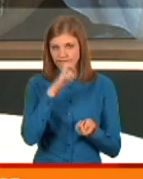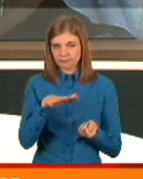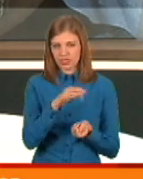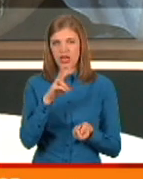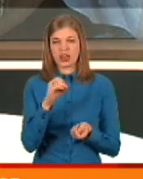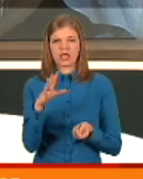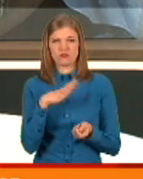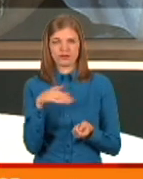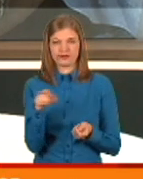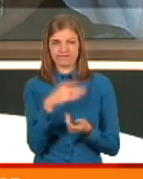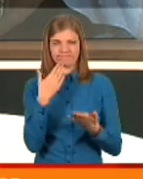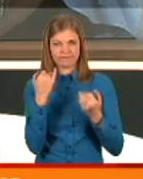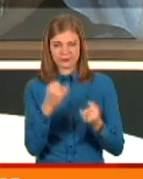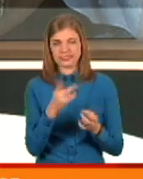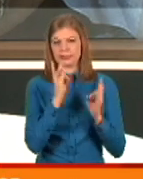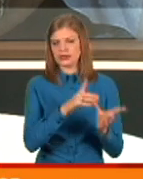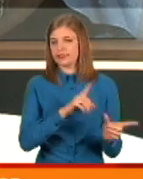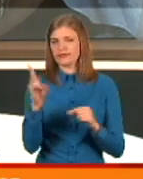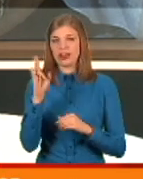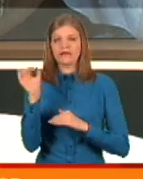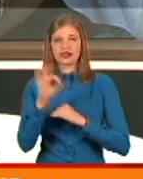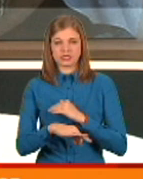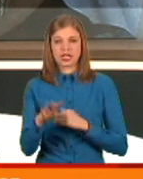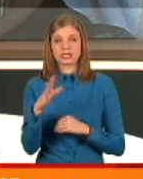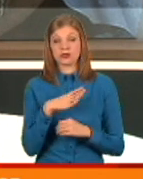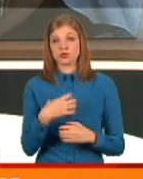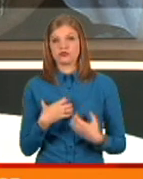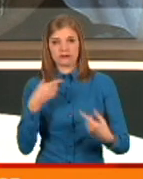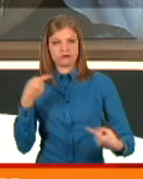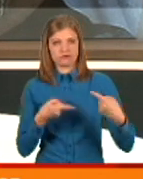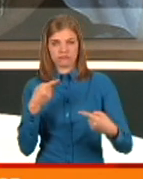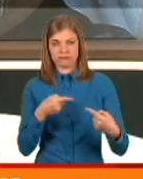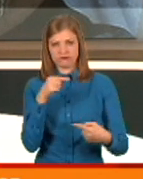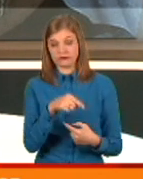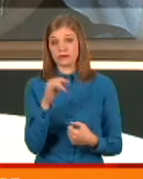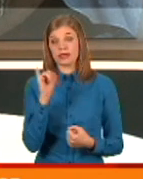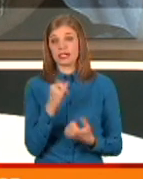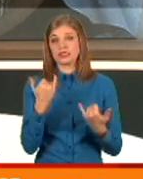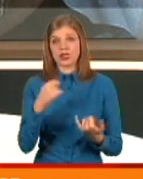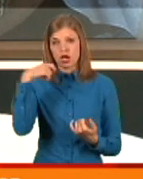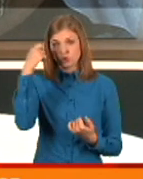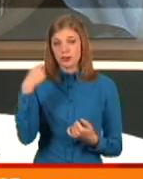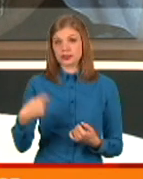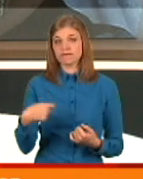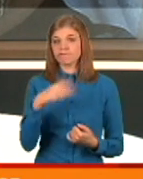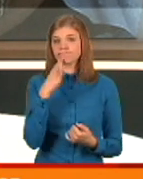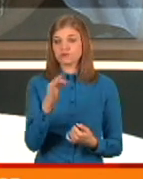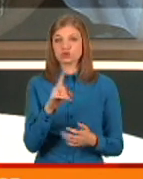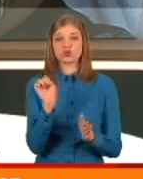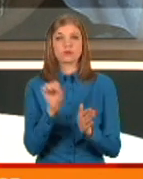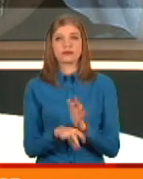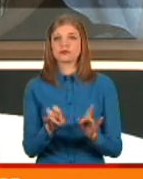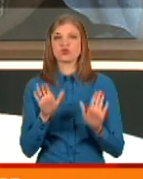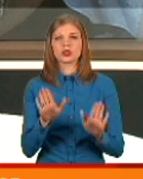але зазнав неласки, виїхав на Захід і став запеклим критиком Ріяда. Ні, турецький президент заявив, вбивство